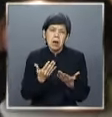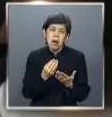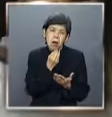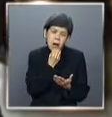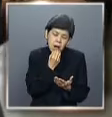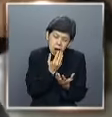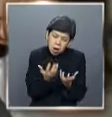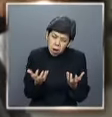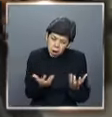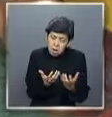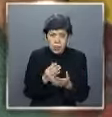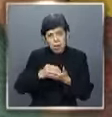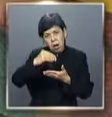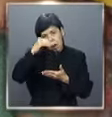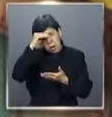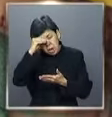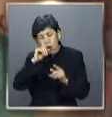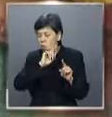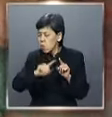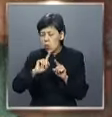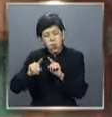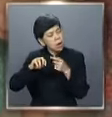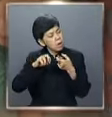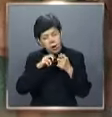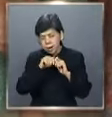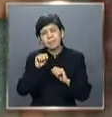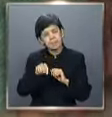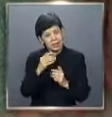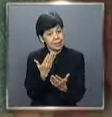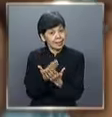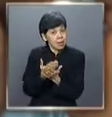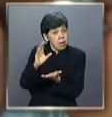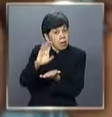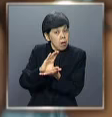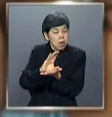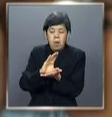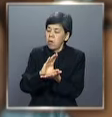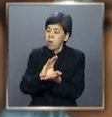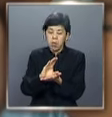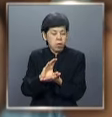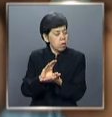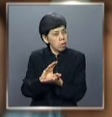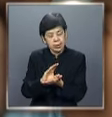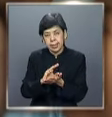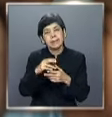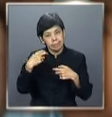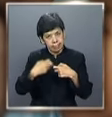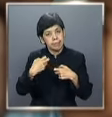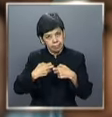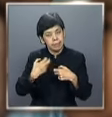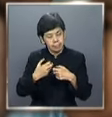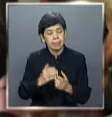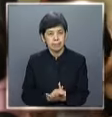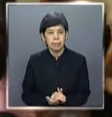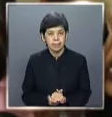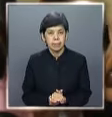อาหารการกินการศึกษามีเยอะครับแต่ว่าเงินทุนตรงนี้มันก็ลำบากเหมือนกันตรงนี้